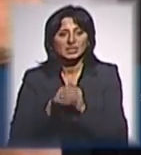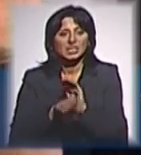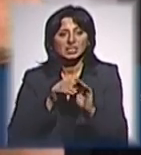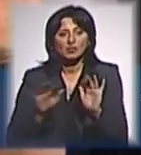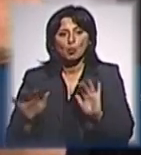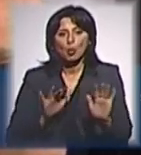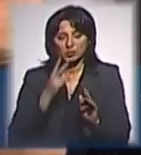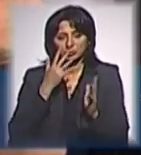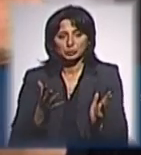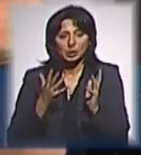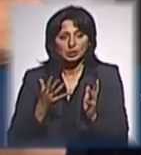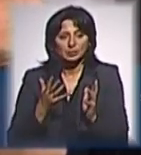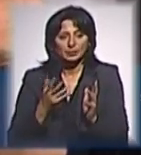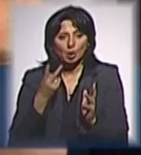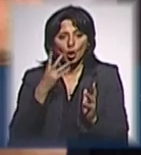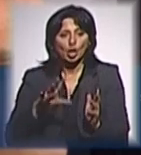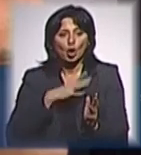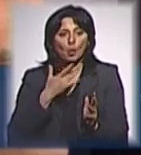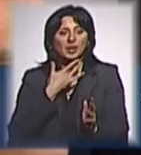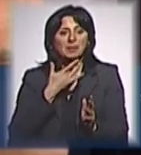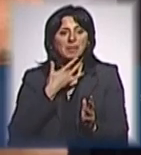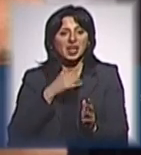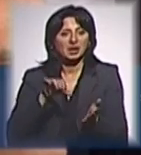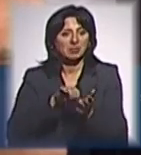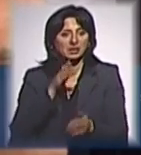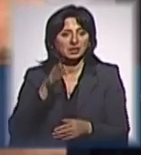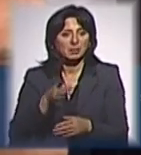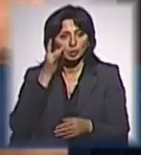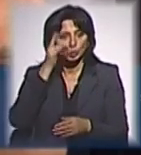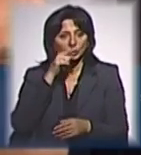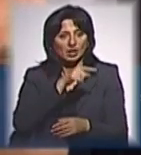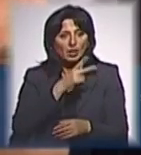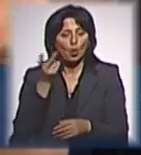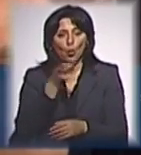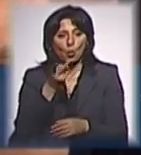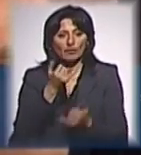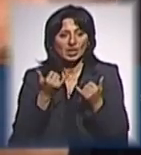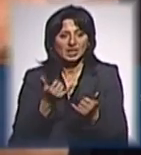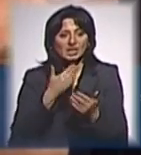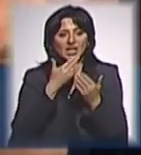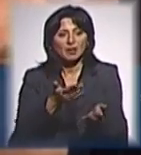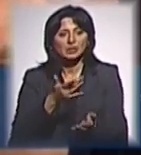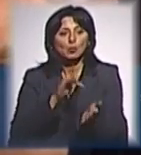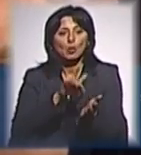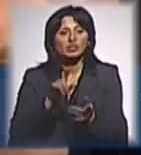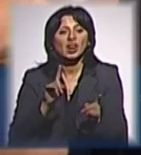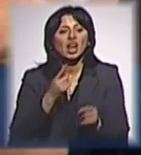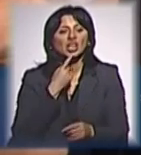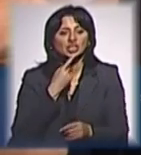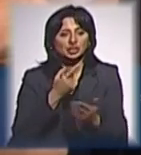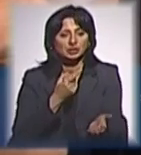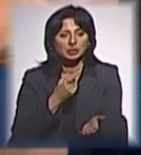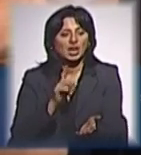წინასაარჩევნო მოქმედებაში. ორი ყოფილი მერი იღებს მონაწილეობას რუსთავში არჩევნებში და ორივე დღეს ეკითხება მოსახლეობას, რა უჭირთ,